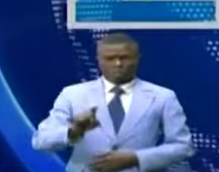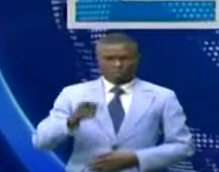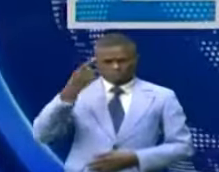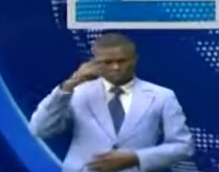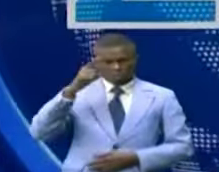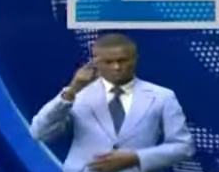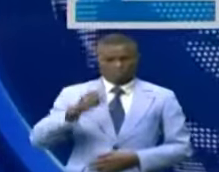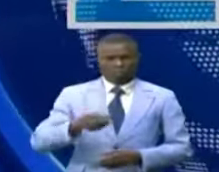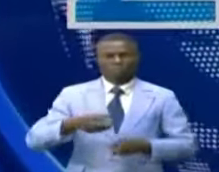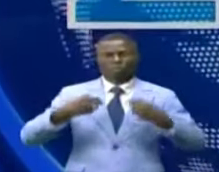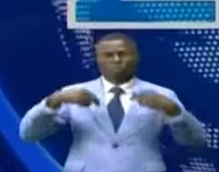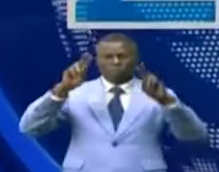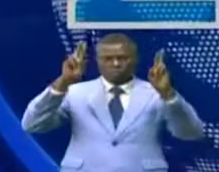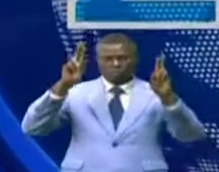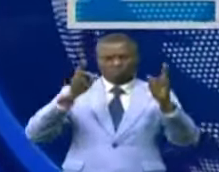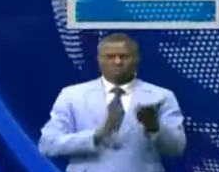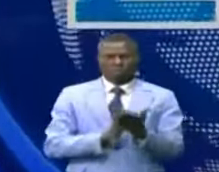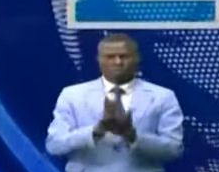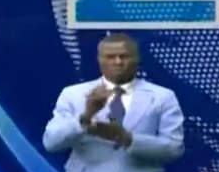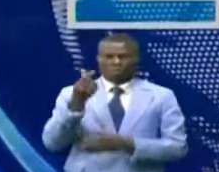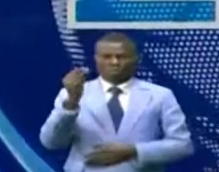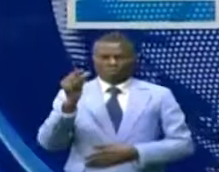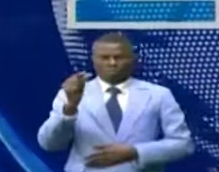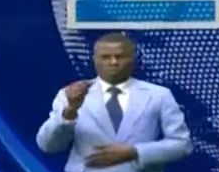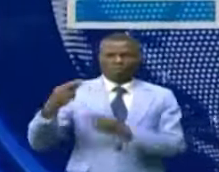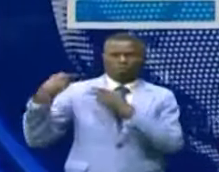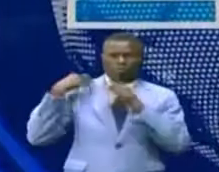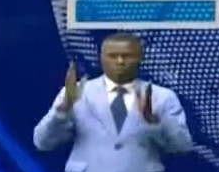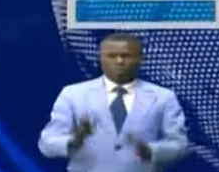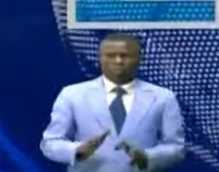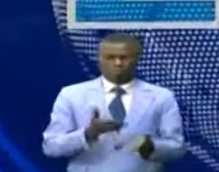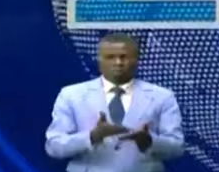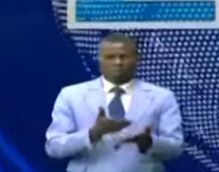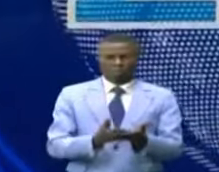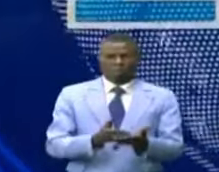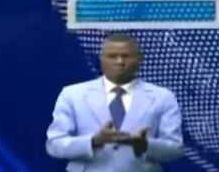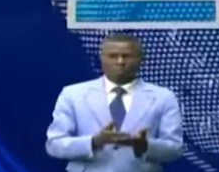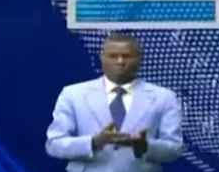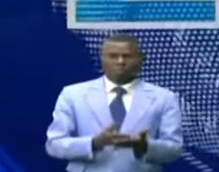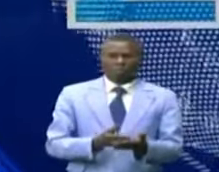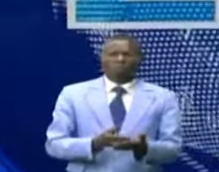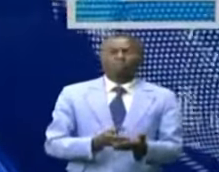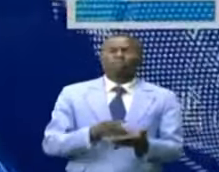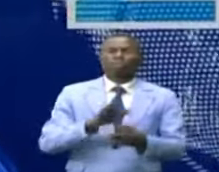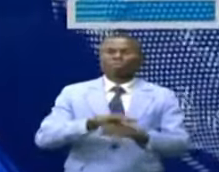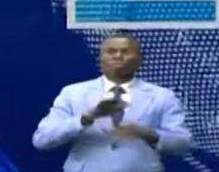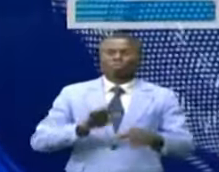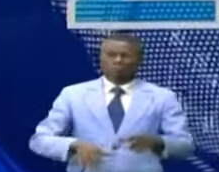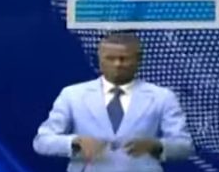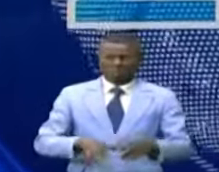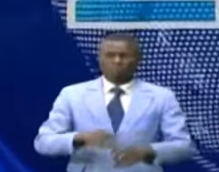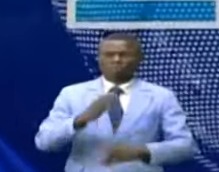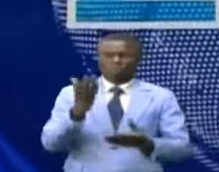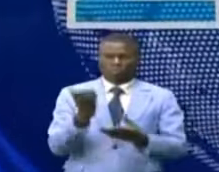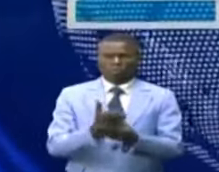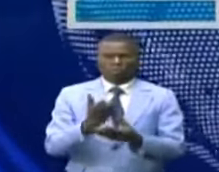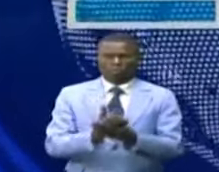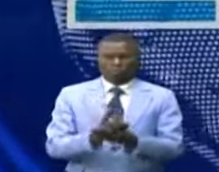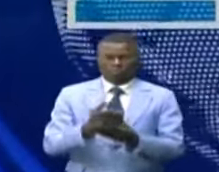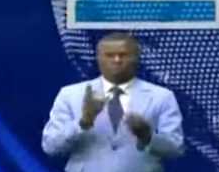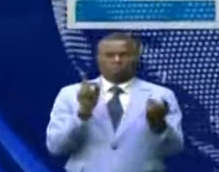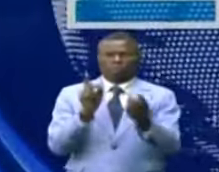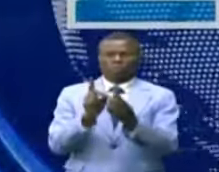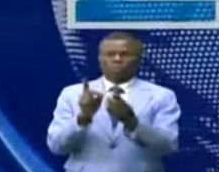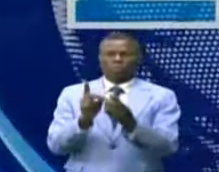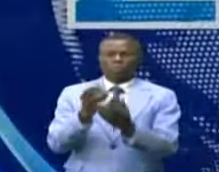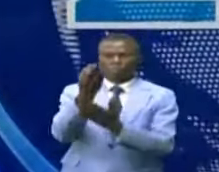de la validité du droit minier, les titulaires défaillants s'exposent à la déchéance de leur titre. Pour consulter